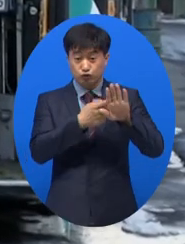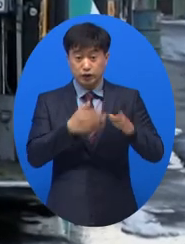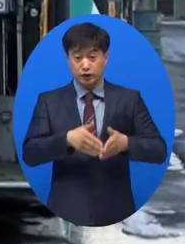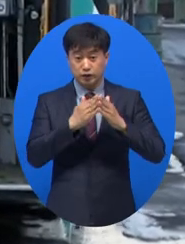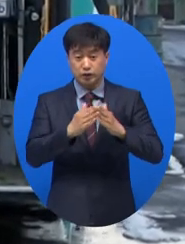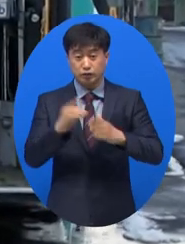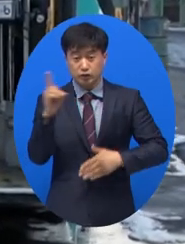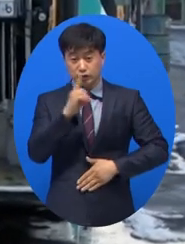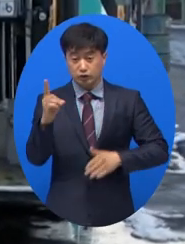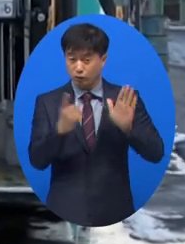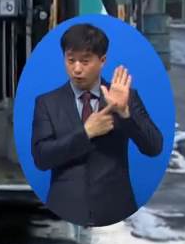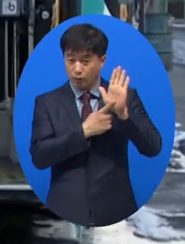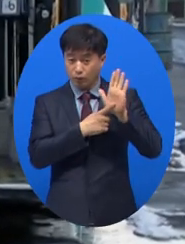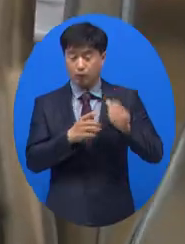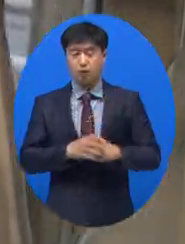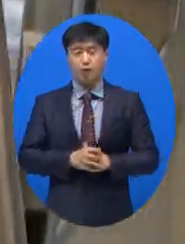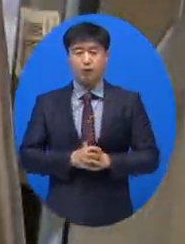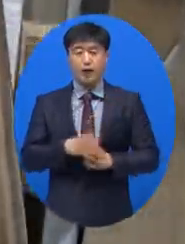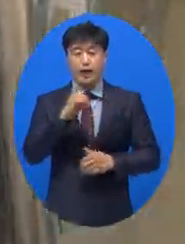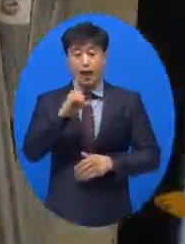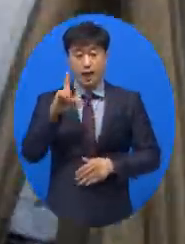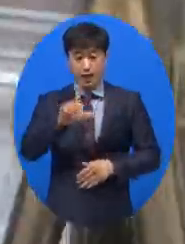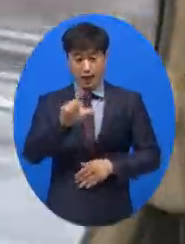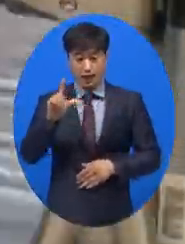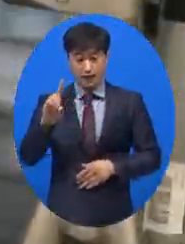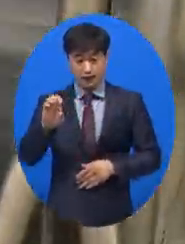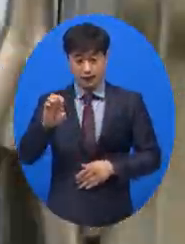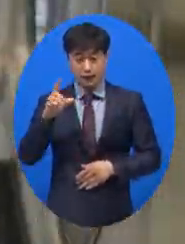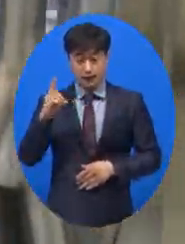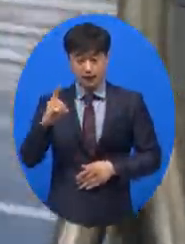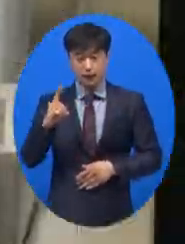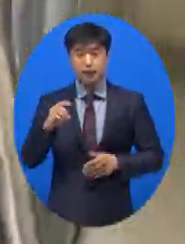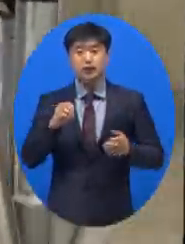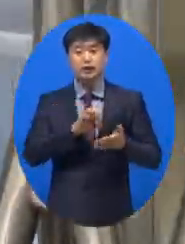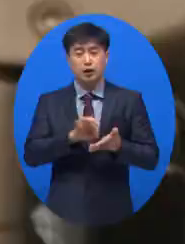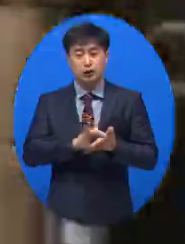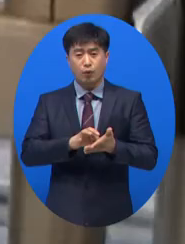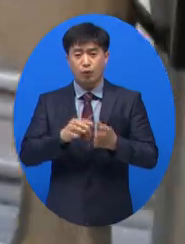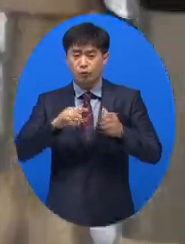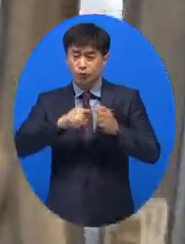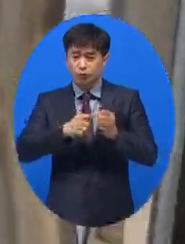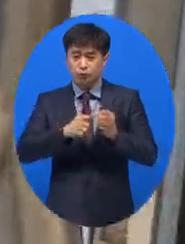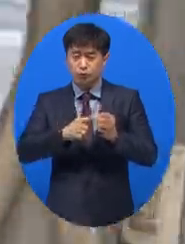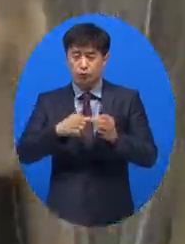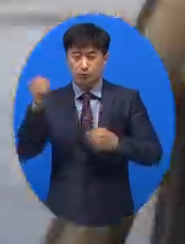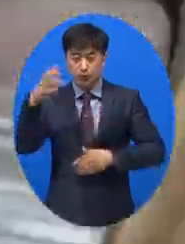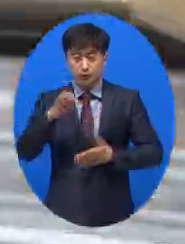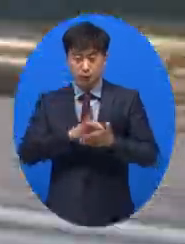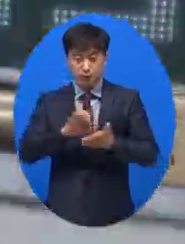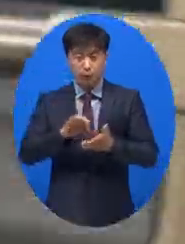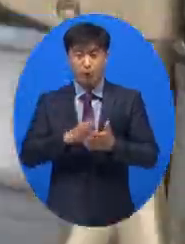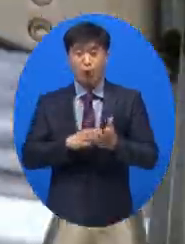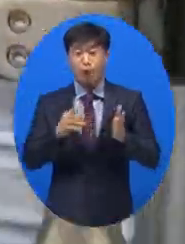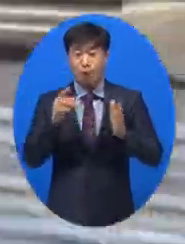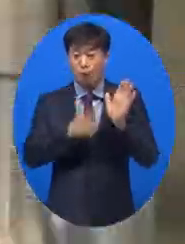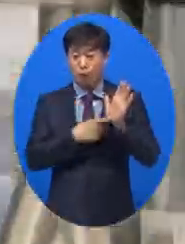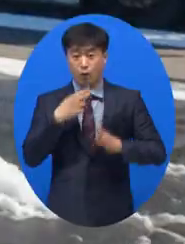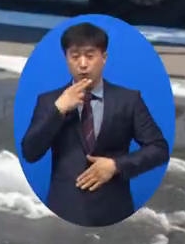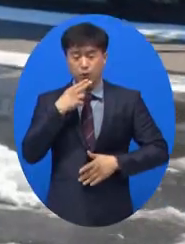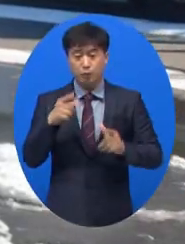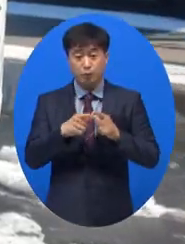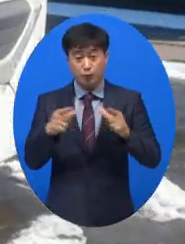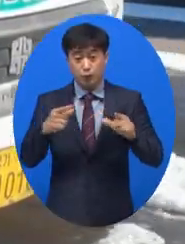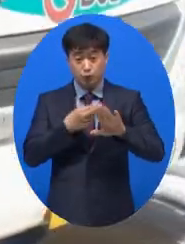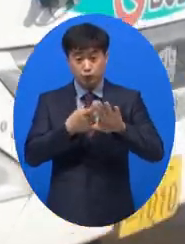유리에 설치한 디지털 간판입니다 led 조명을 활용해 글자와 그림을 자유롭게 표현할 수 있고 광고 하지 않을 땐 투명한 일반